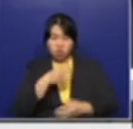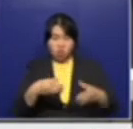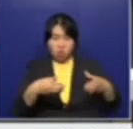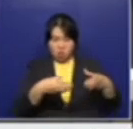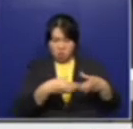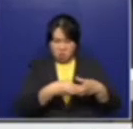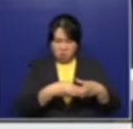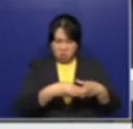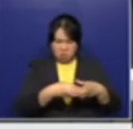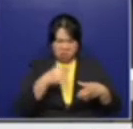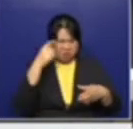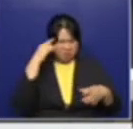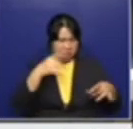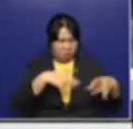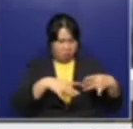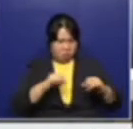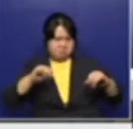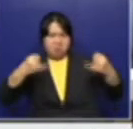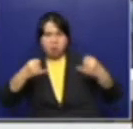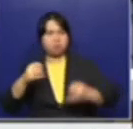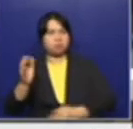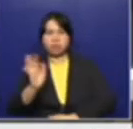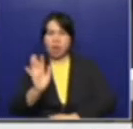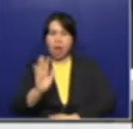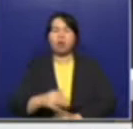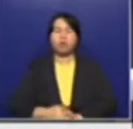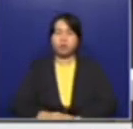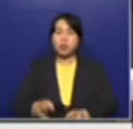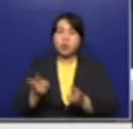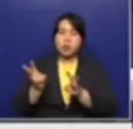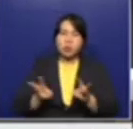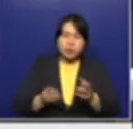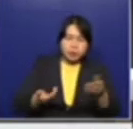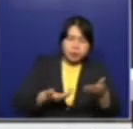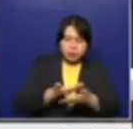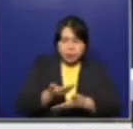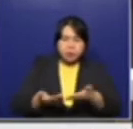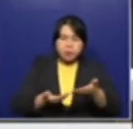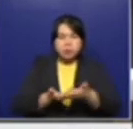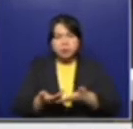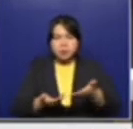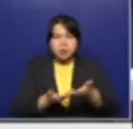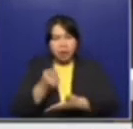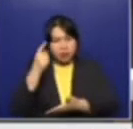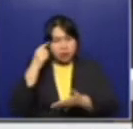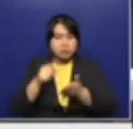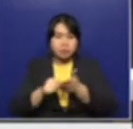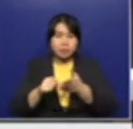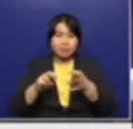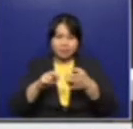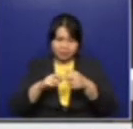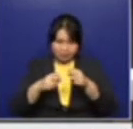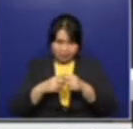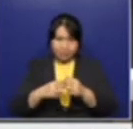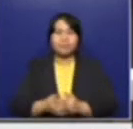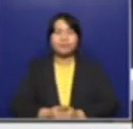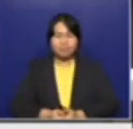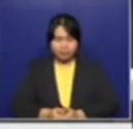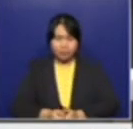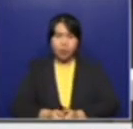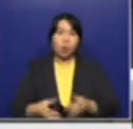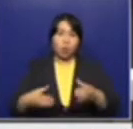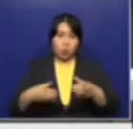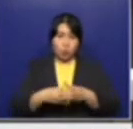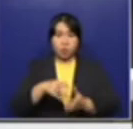นศัตรูการเมืองใช้สันติวิธีในการแก้ไขปัญหาและขณะเดียวกันพรรคเพื่อไท